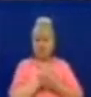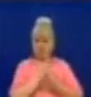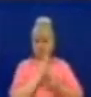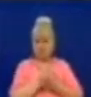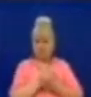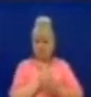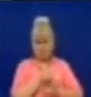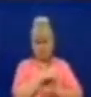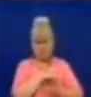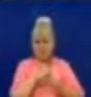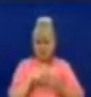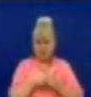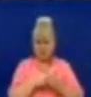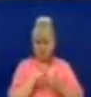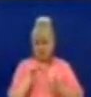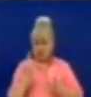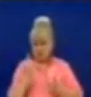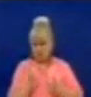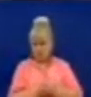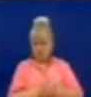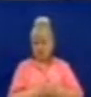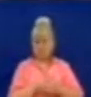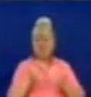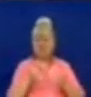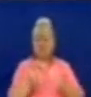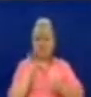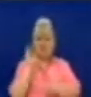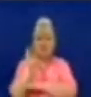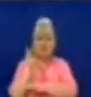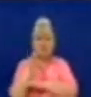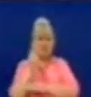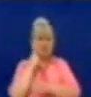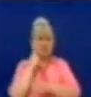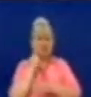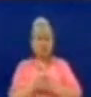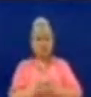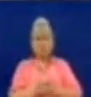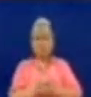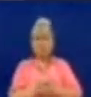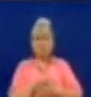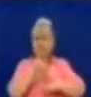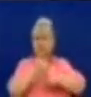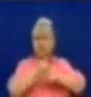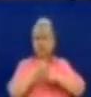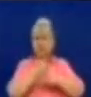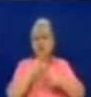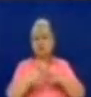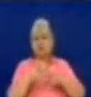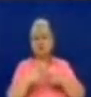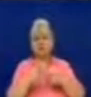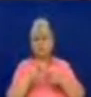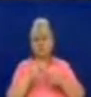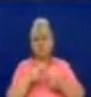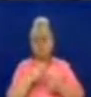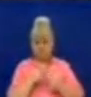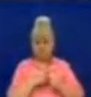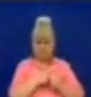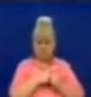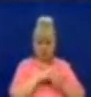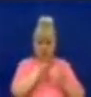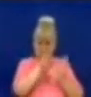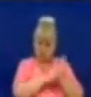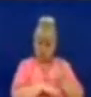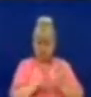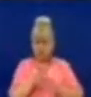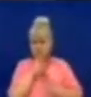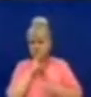me vitin 2011, dhe kjo sipas raportit të Bankës Qendrore ka ardhur për dy arsye kryesore. Njërin anë se është ulur kërkesa për